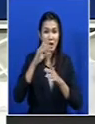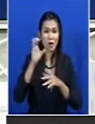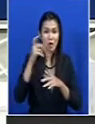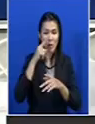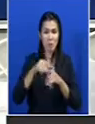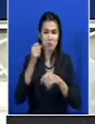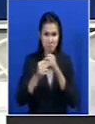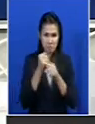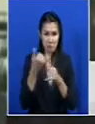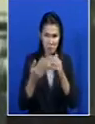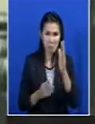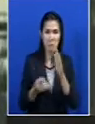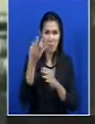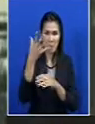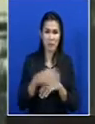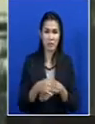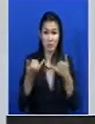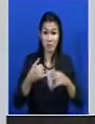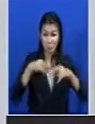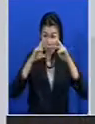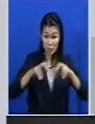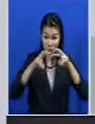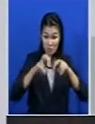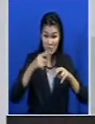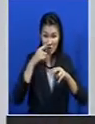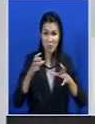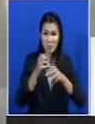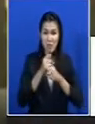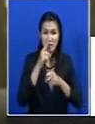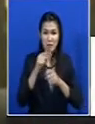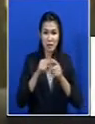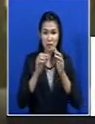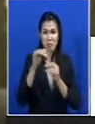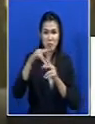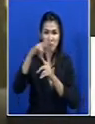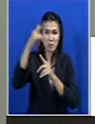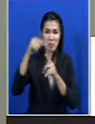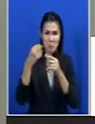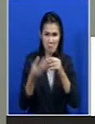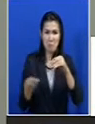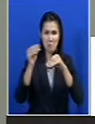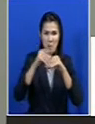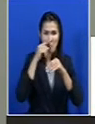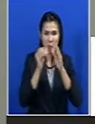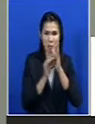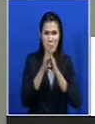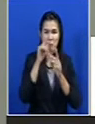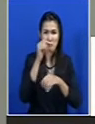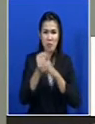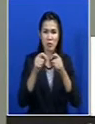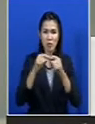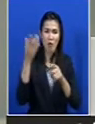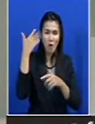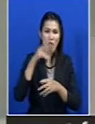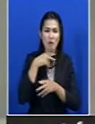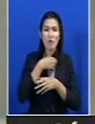อบ66ล้านปีครับผลวิจัยล่าสุดระบุนะครับว่าการปล่อยก๊าซคาร์บอนไดออกไซด์ในปัจจุบันเพิ่มขึ้นในอัตราสูงสุดนับตั้งแต่ยุคไดโนเ